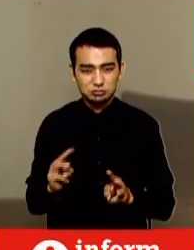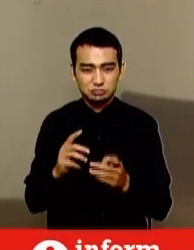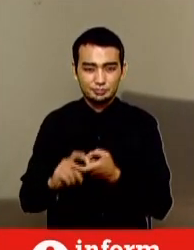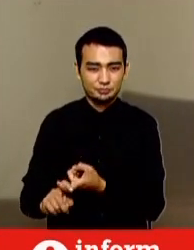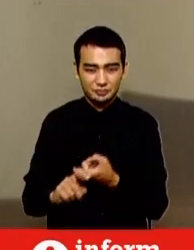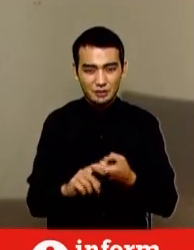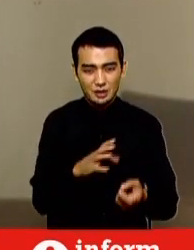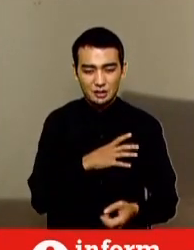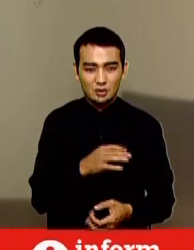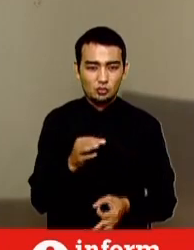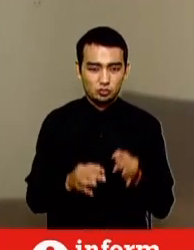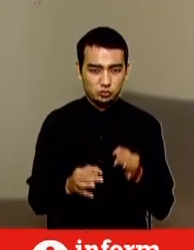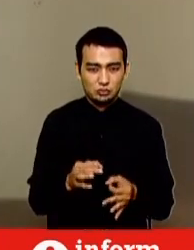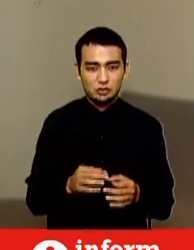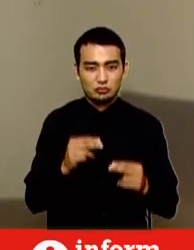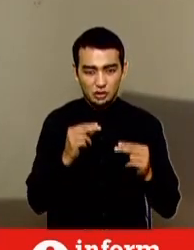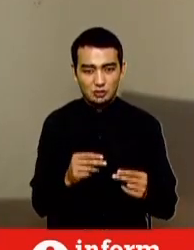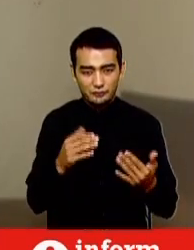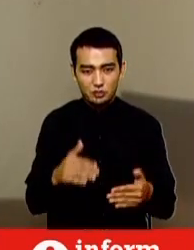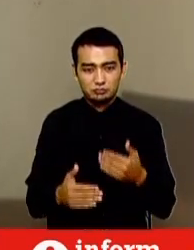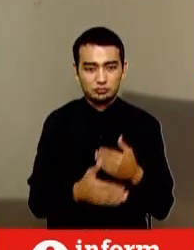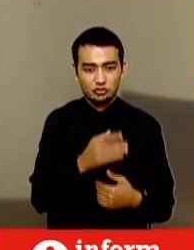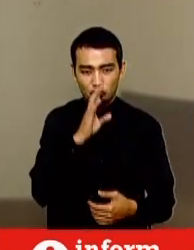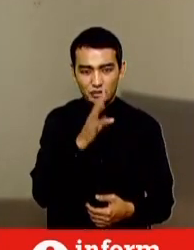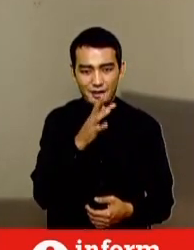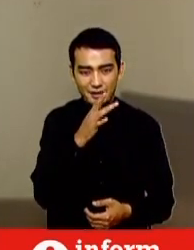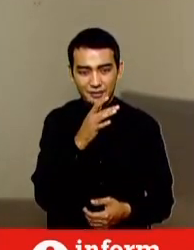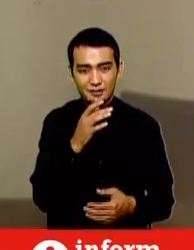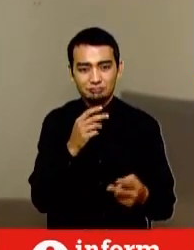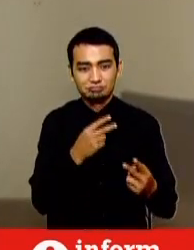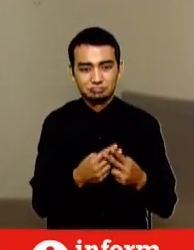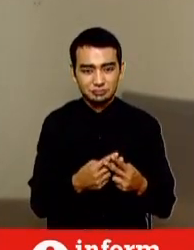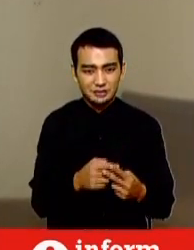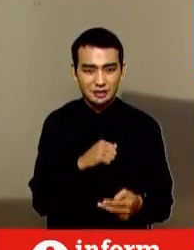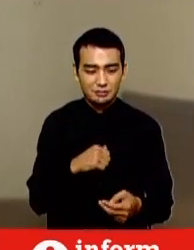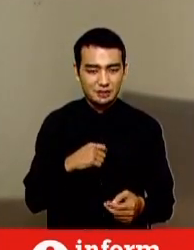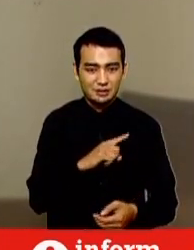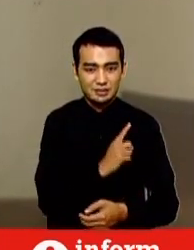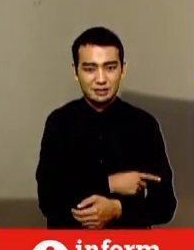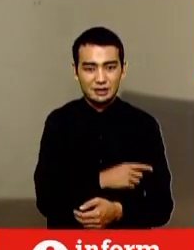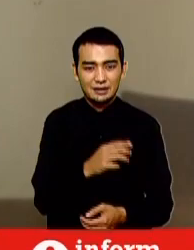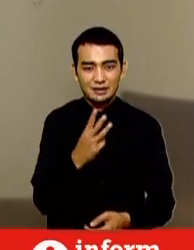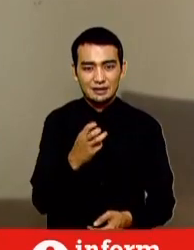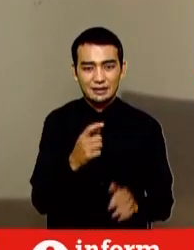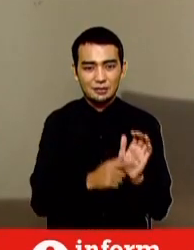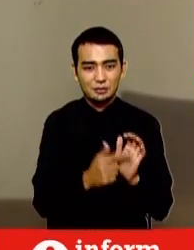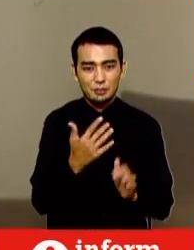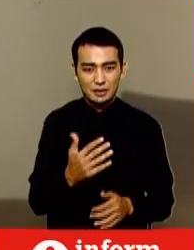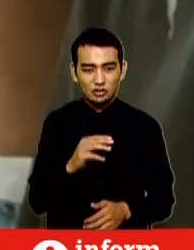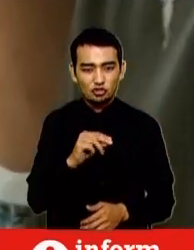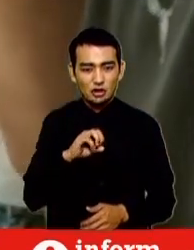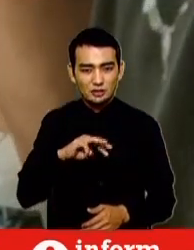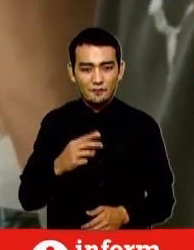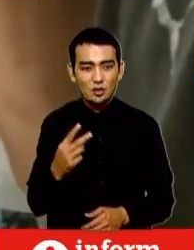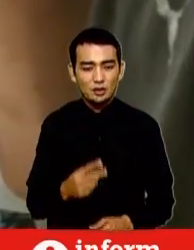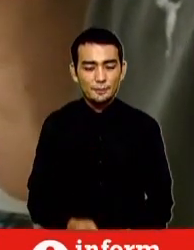достаточным соразмерным наказание в виде 4 лет ограничения свободы. Это максимальный срок по статье 371 части 2.